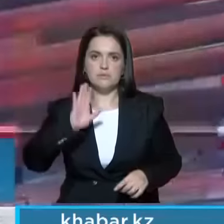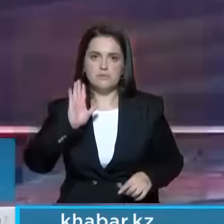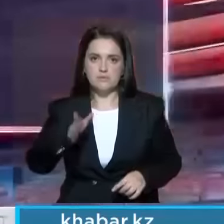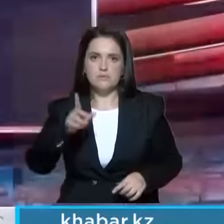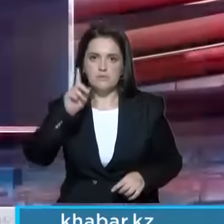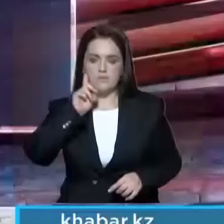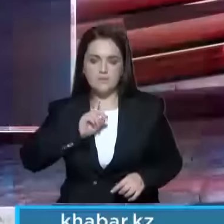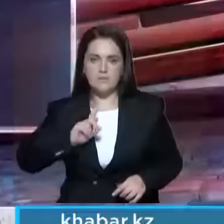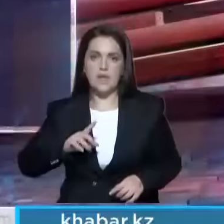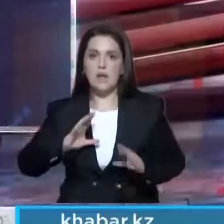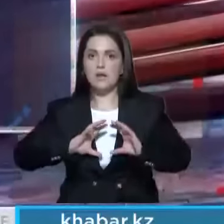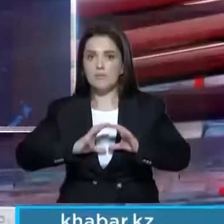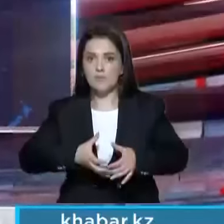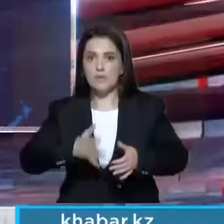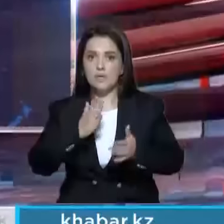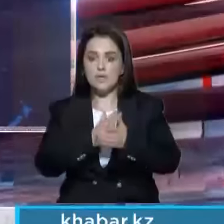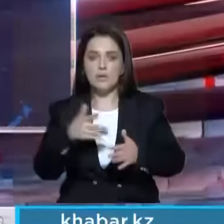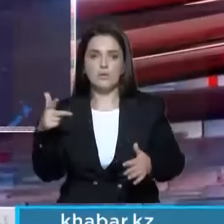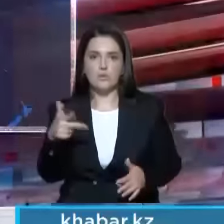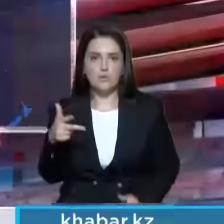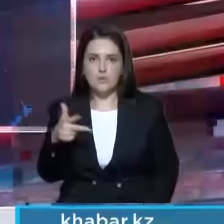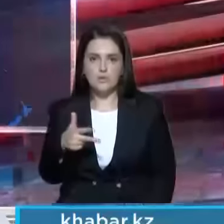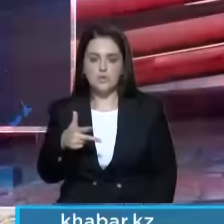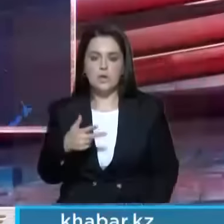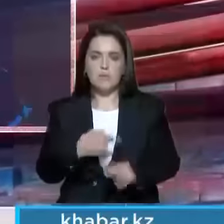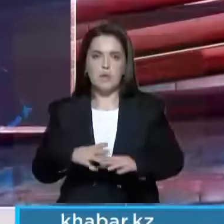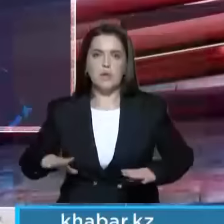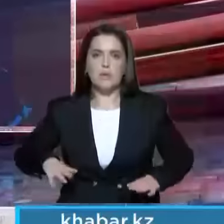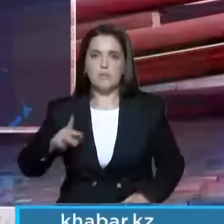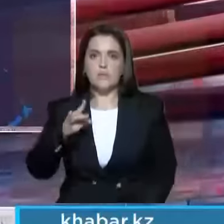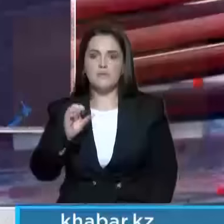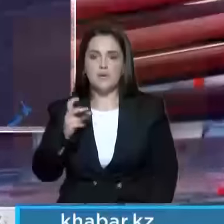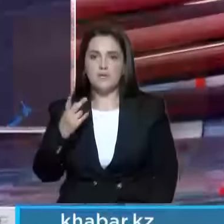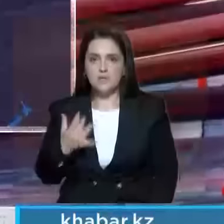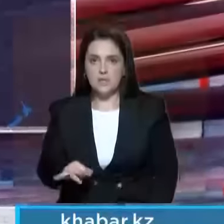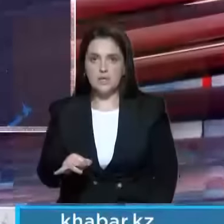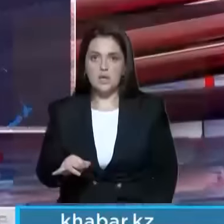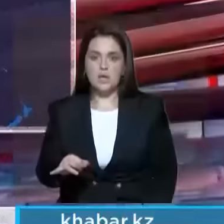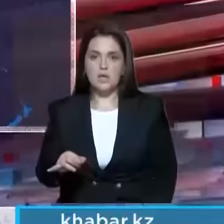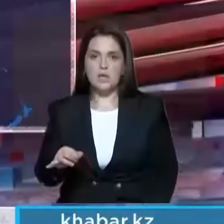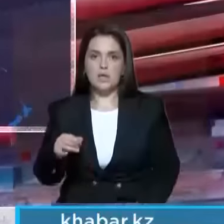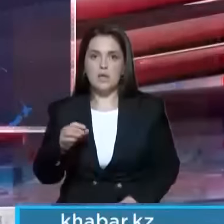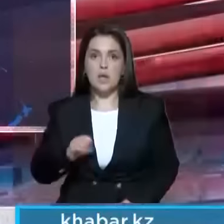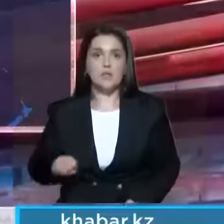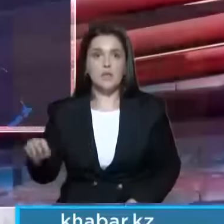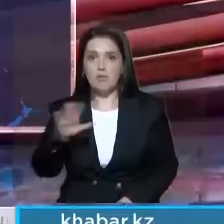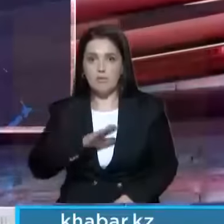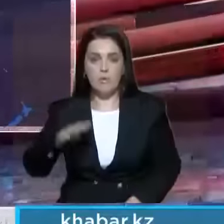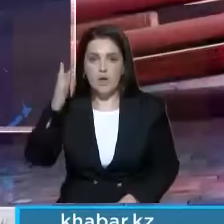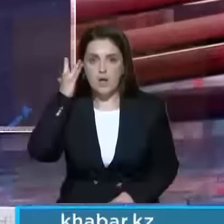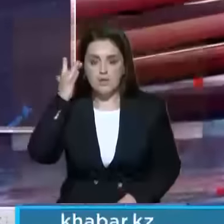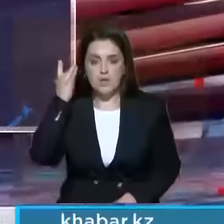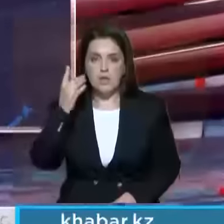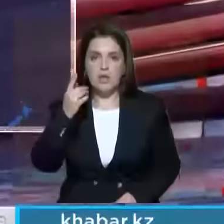условиях. В мире сегодня насчитывается порядка 3000 особей лошадей Пржевальского. Большая часть из них обитает в Европе и Азии, около